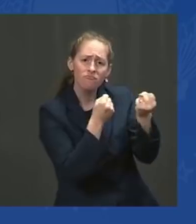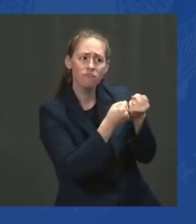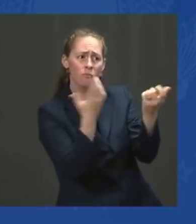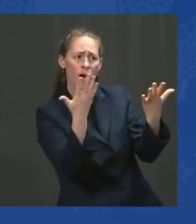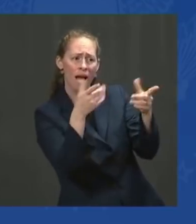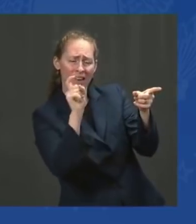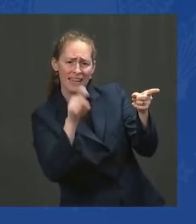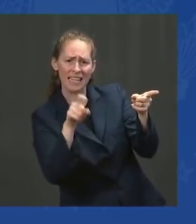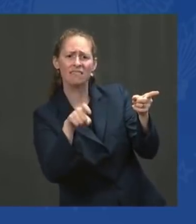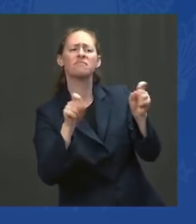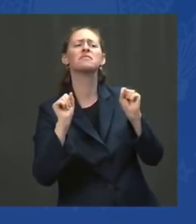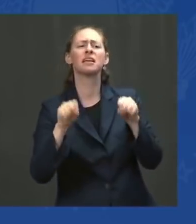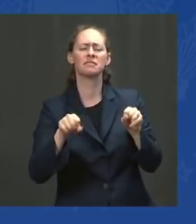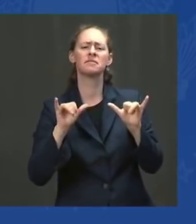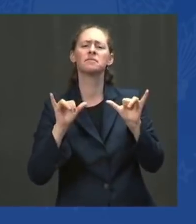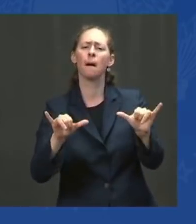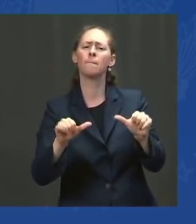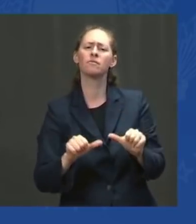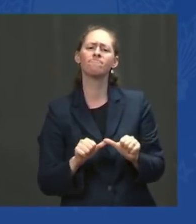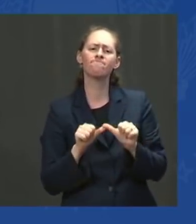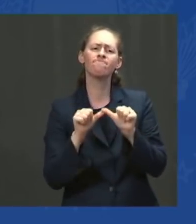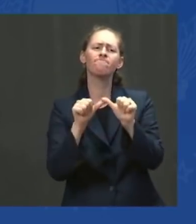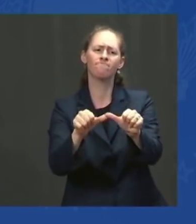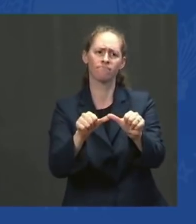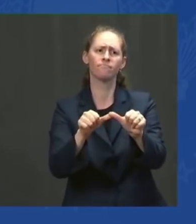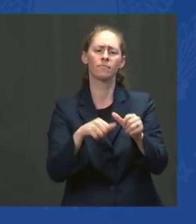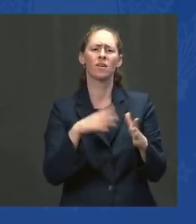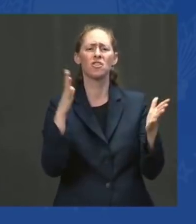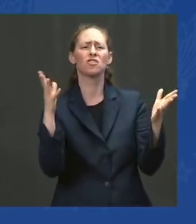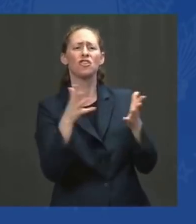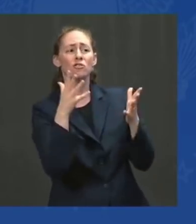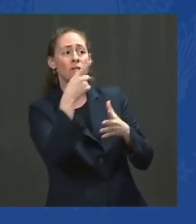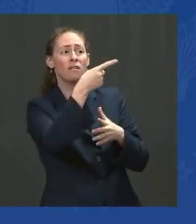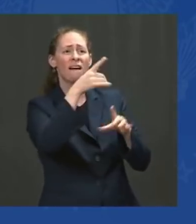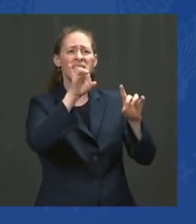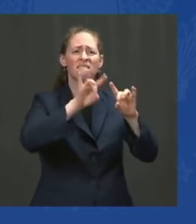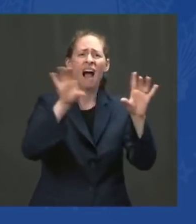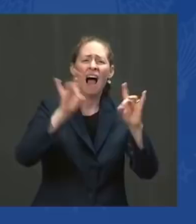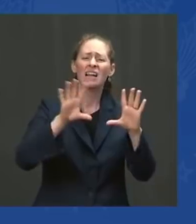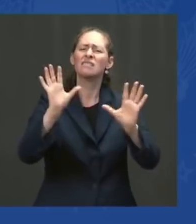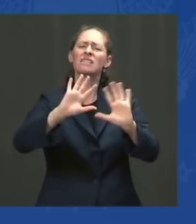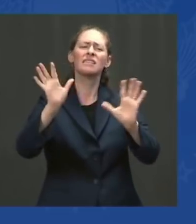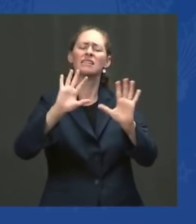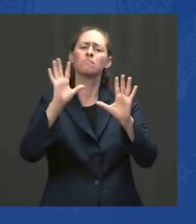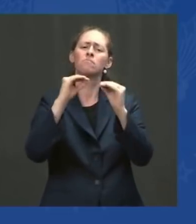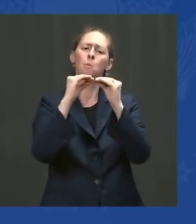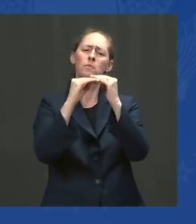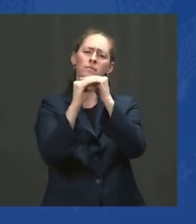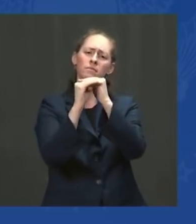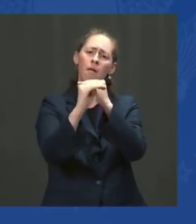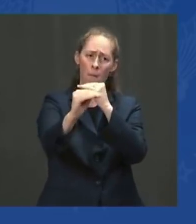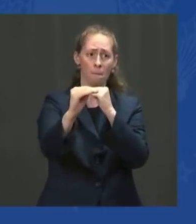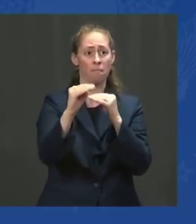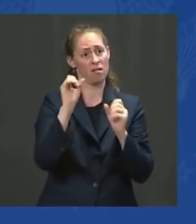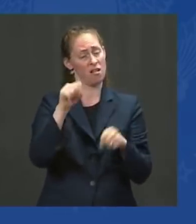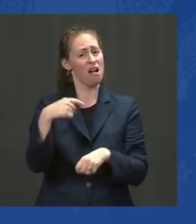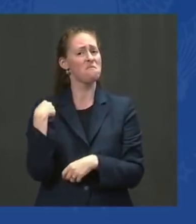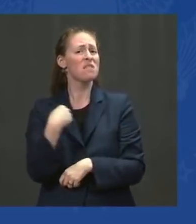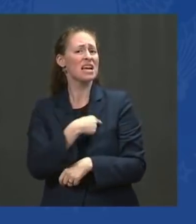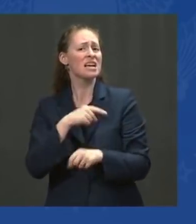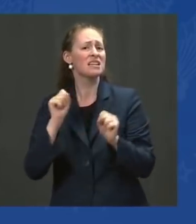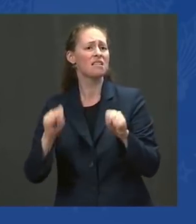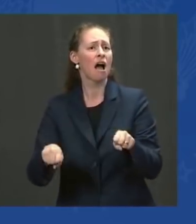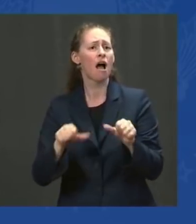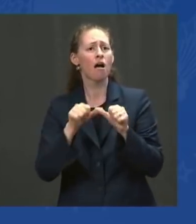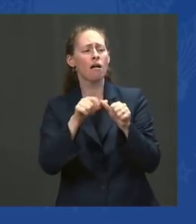人九死一生，就是要逃离西贡啊，在整个的逃亡过程当中也出现了极大